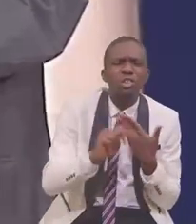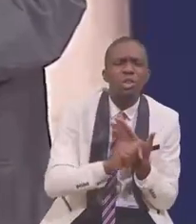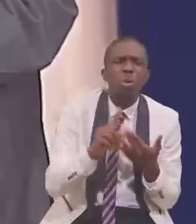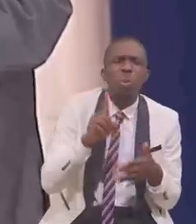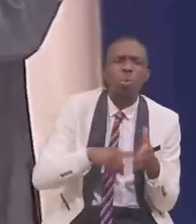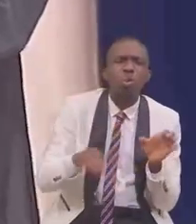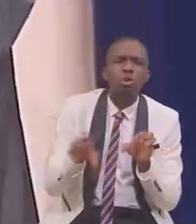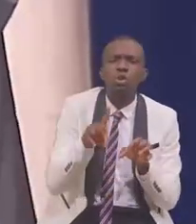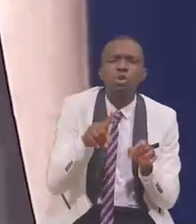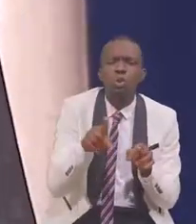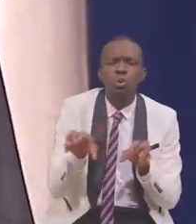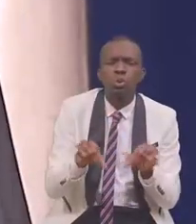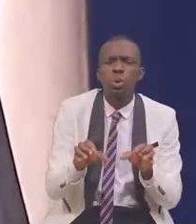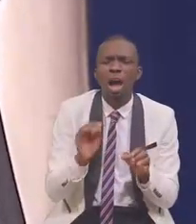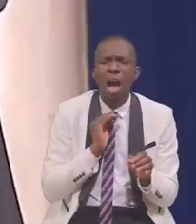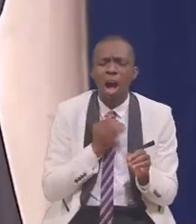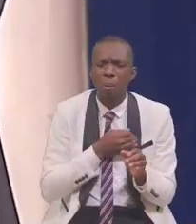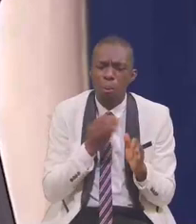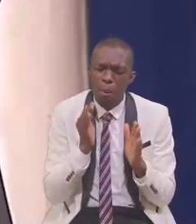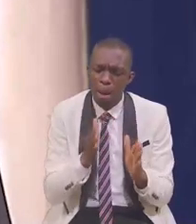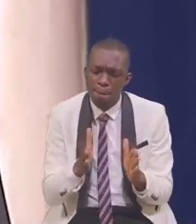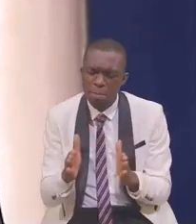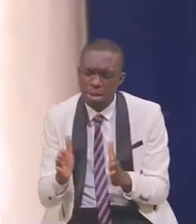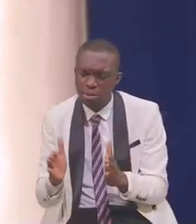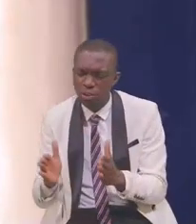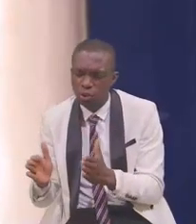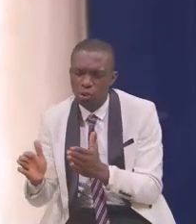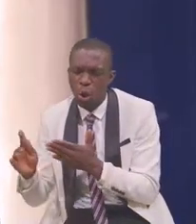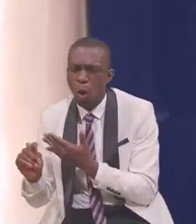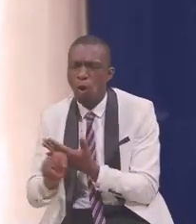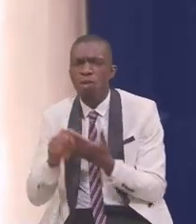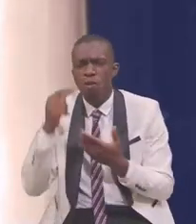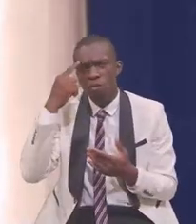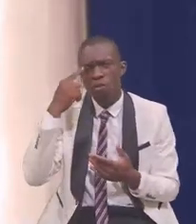la sanctification. Nous allons à